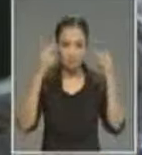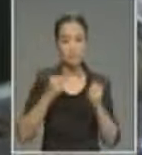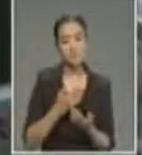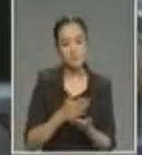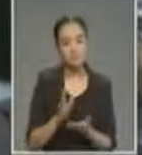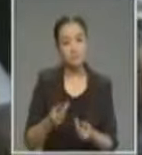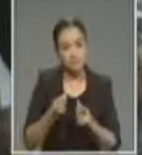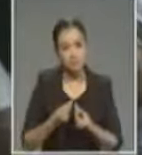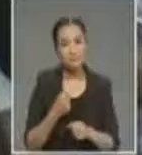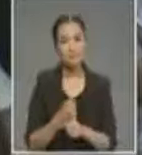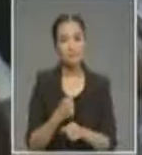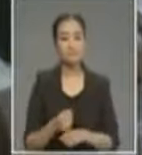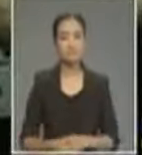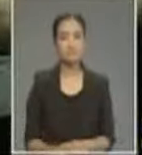านนะครับ